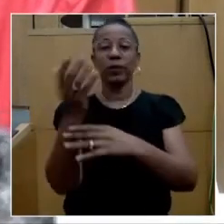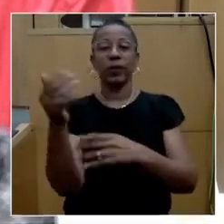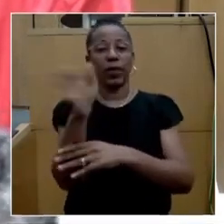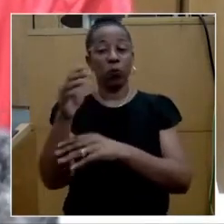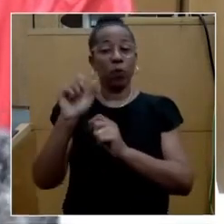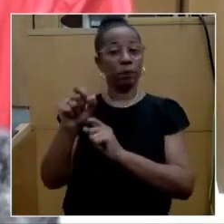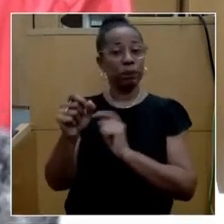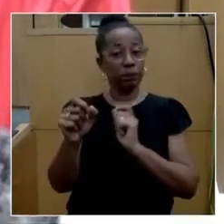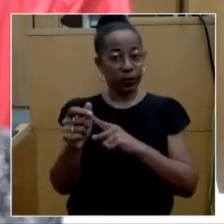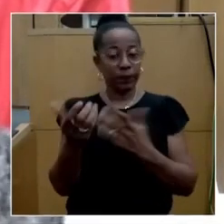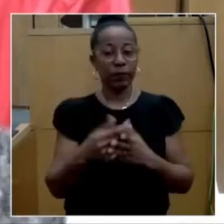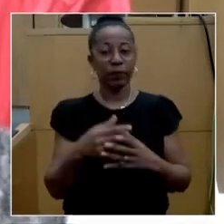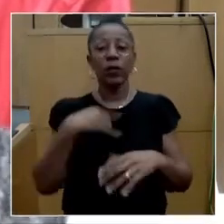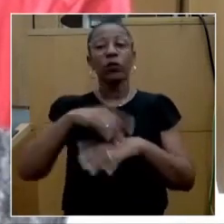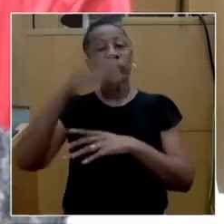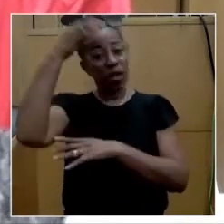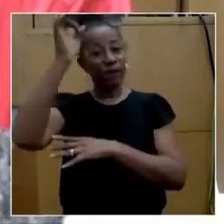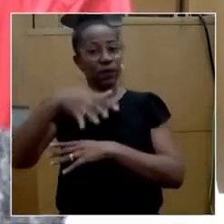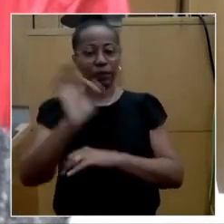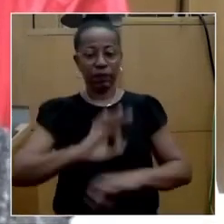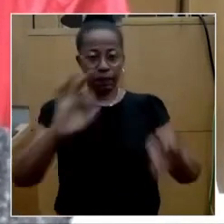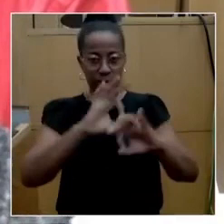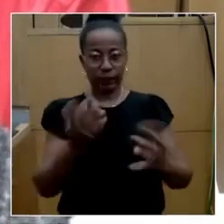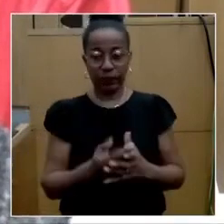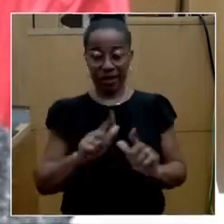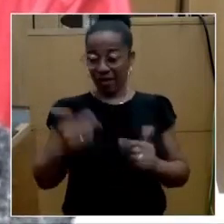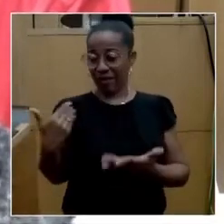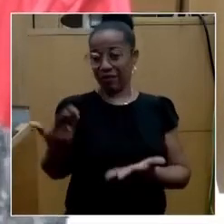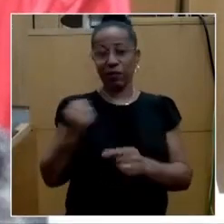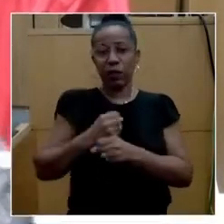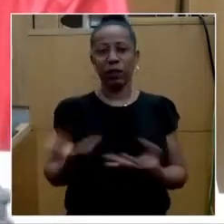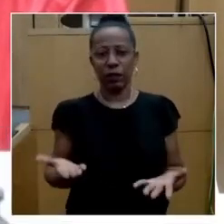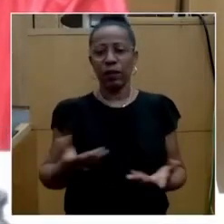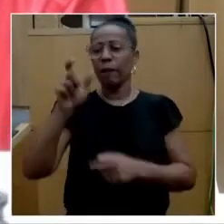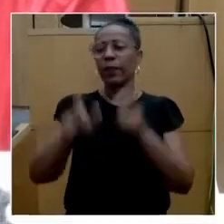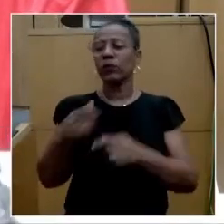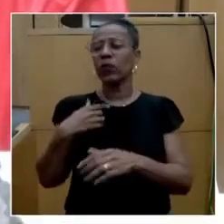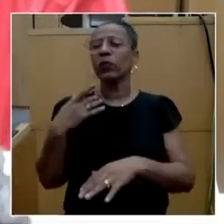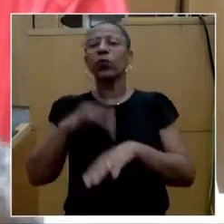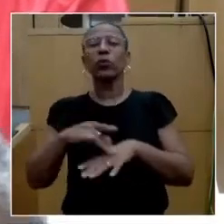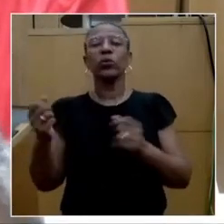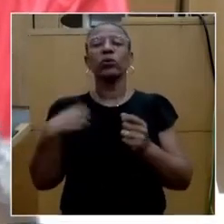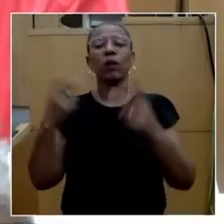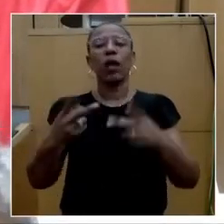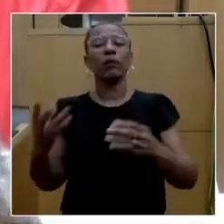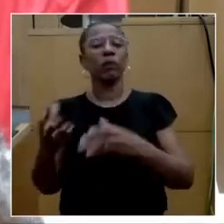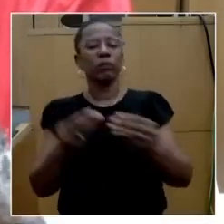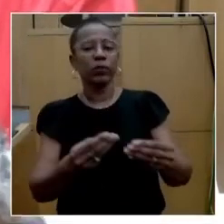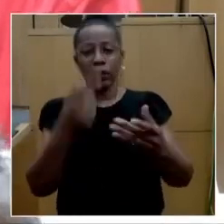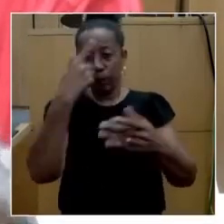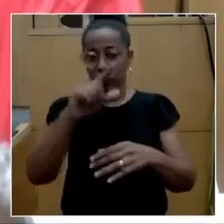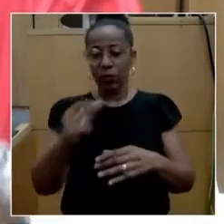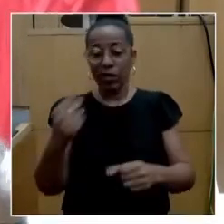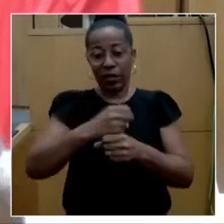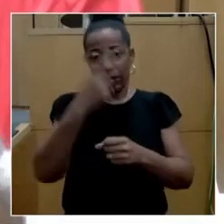il n'a pas été inventé là. Il n'y a pas quelqu'un qui l'a déposé pour le concours. C'est